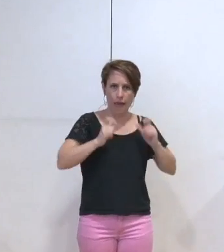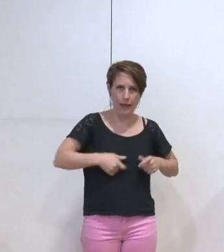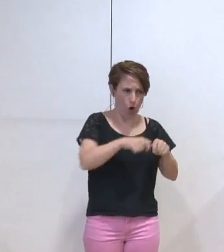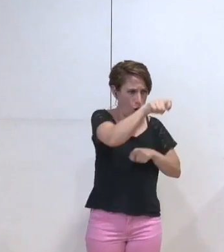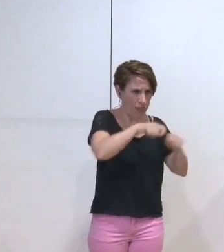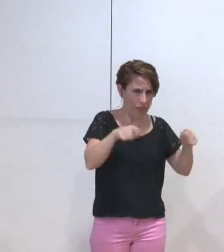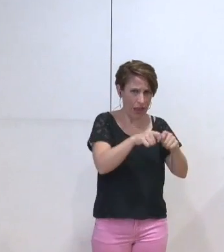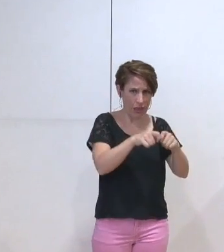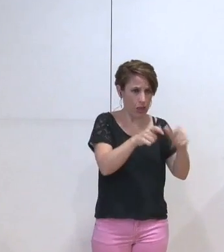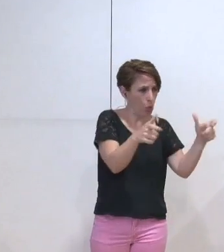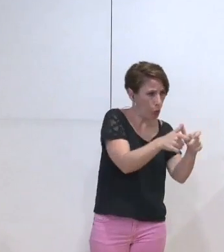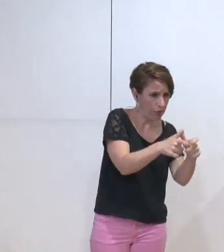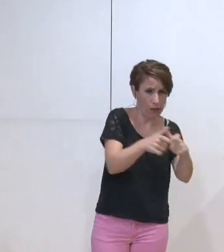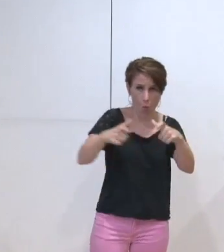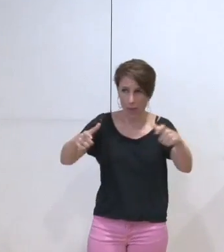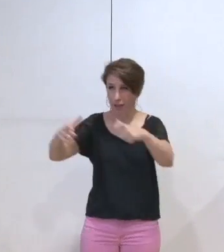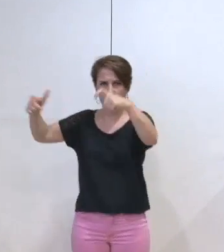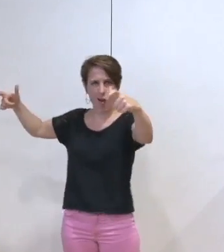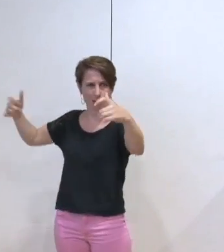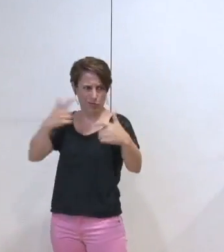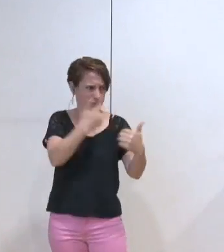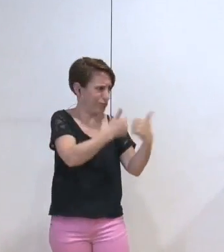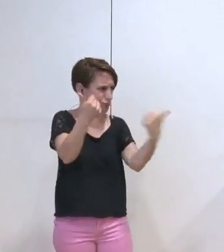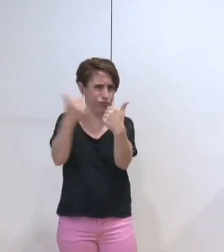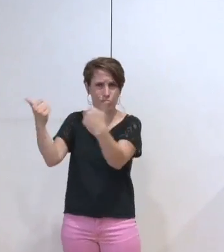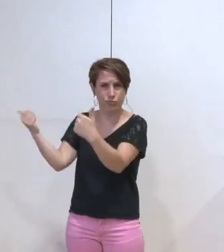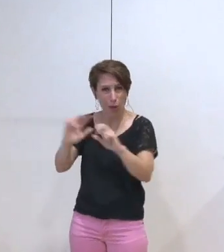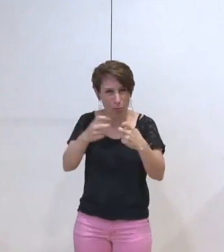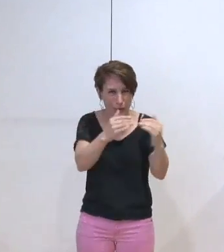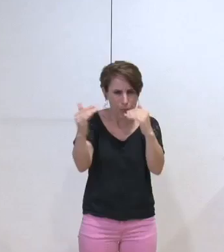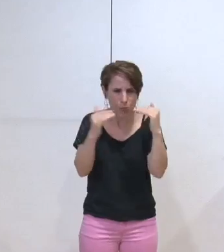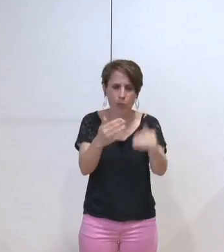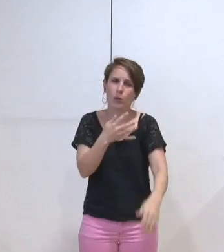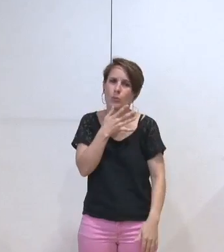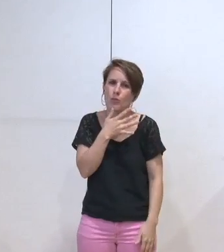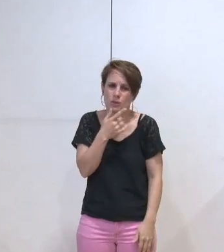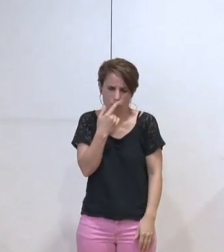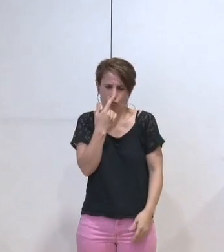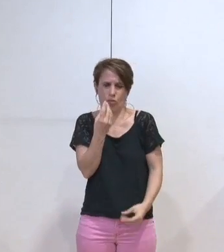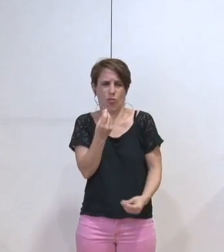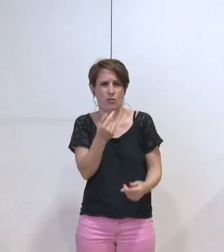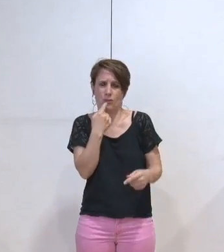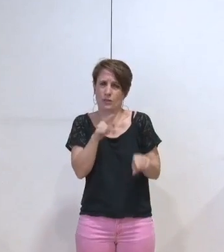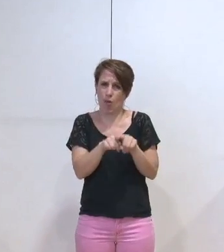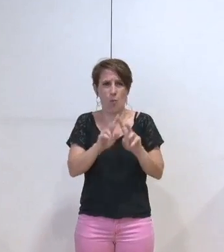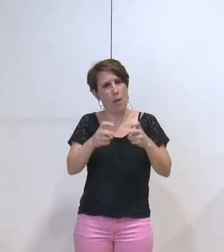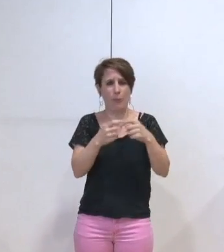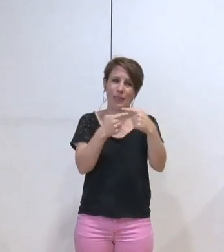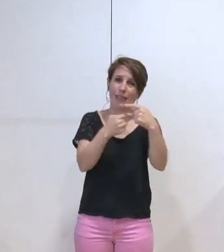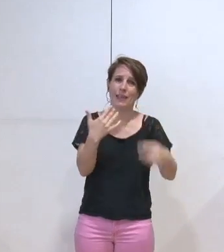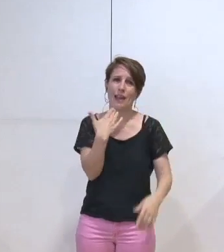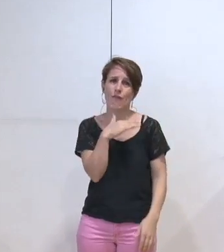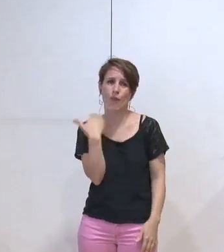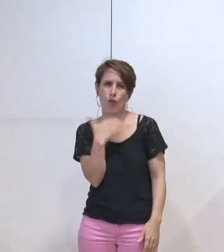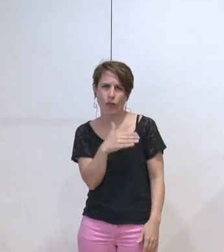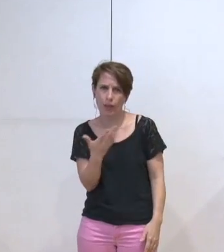supposer que le travail n'est pas le même le prix proposé semblerait être un forfait le principe même de cette